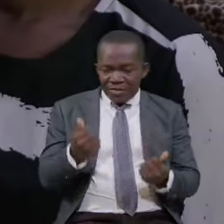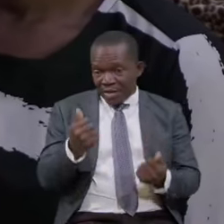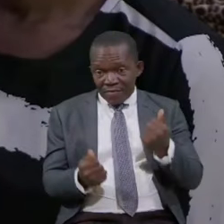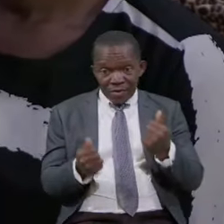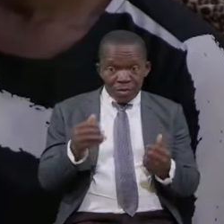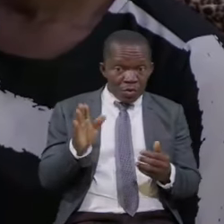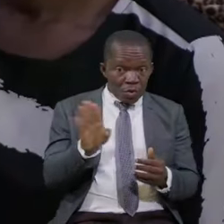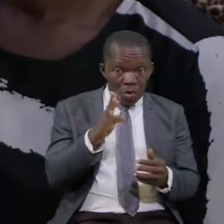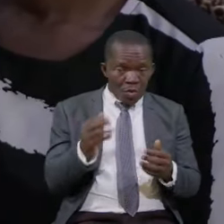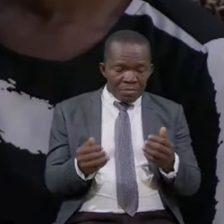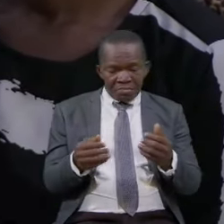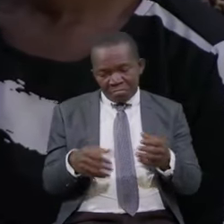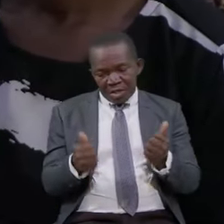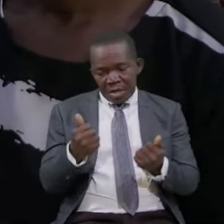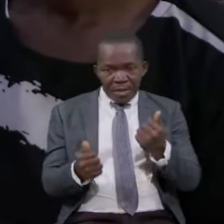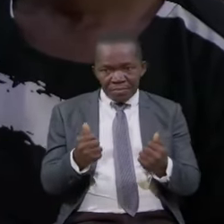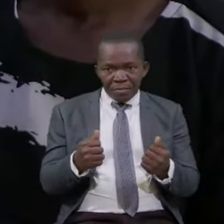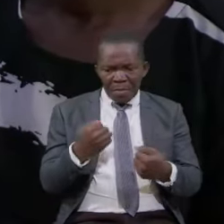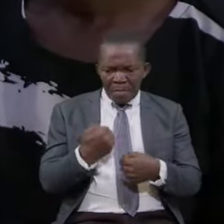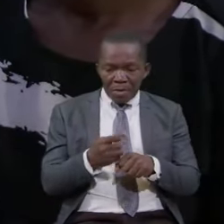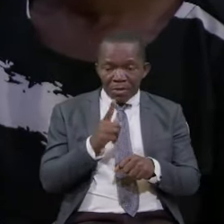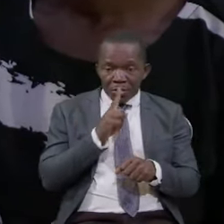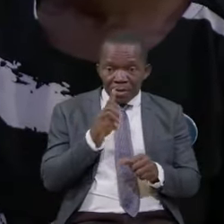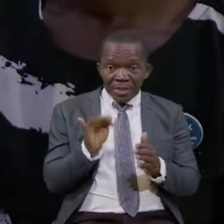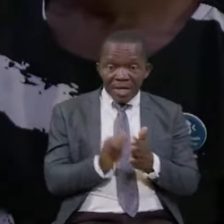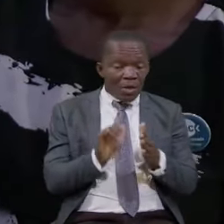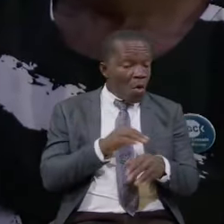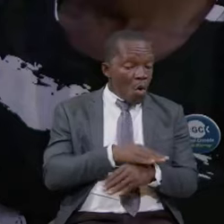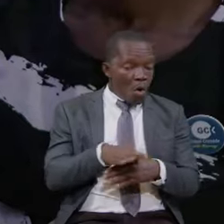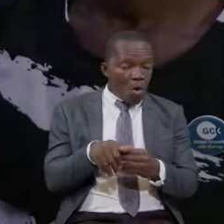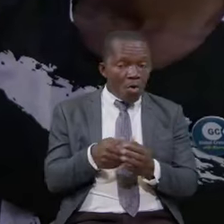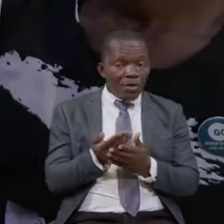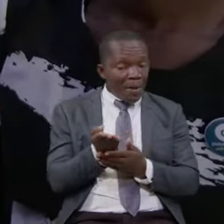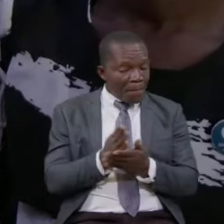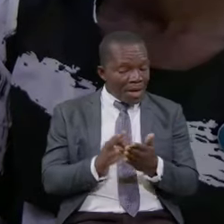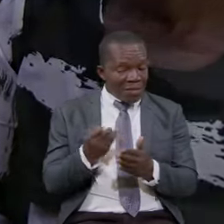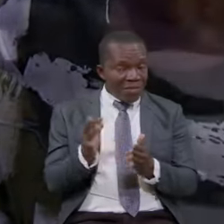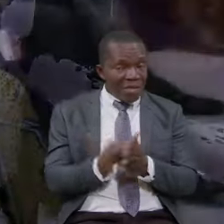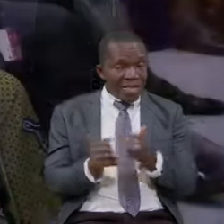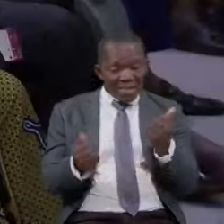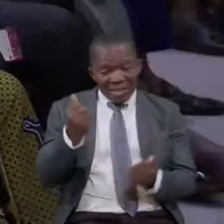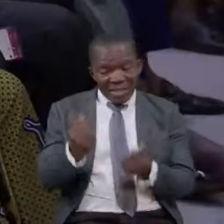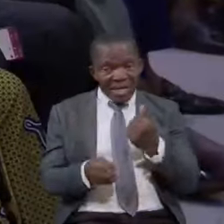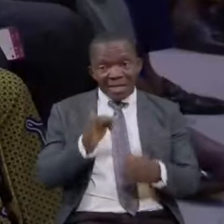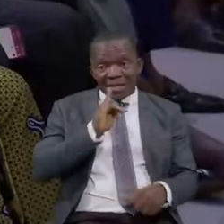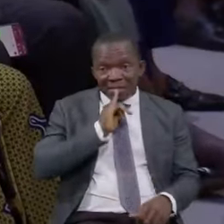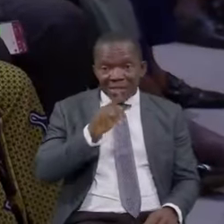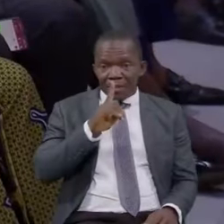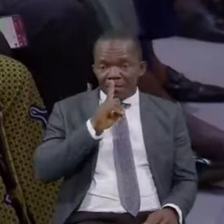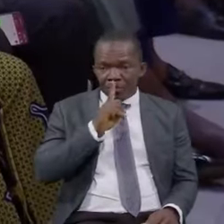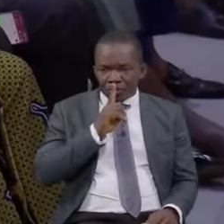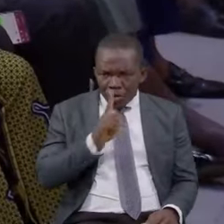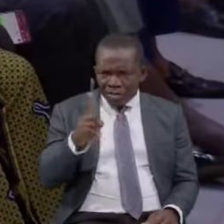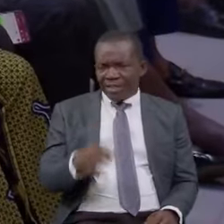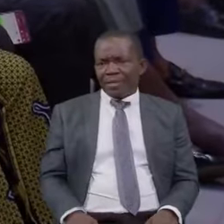rassurez-vous que toutes les pièces sont authentiques que toutes les pièes de recharge sont authentiques pour qu'au moment où le